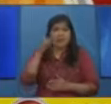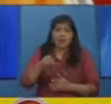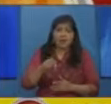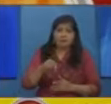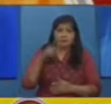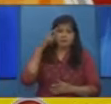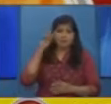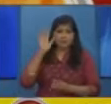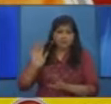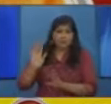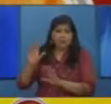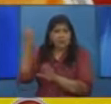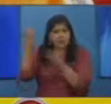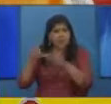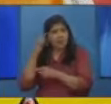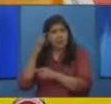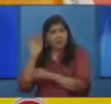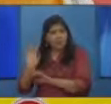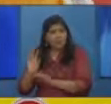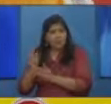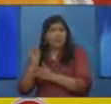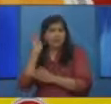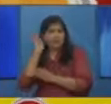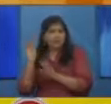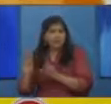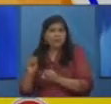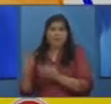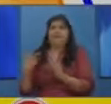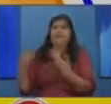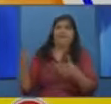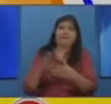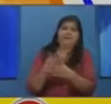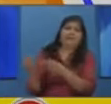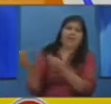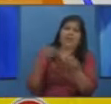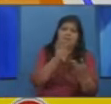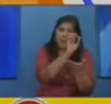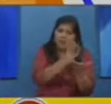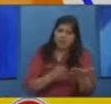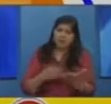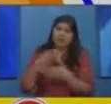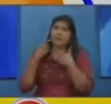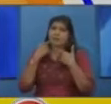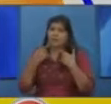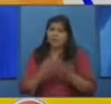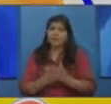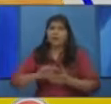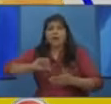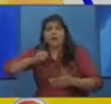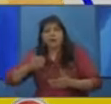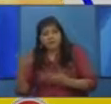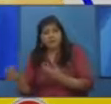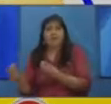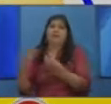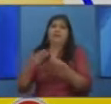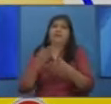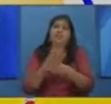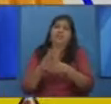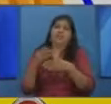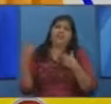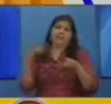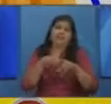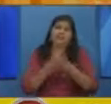लोगों को जानते हो तो उनके बारे में बात कीजिए, लिखिए और उनकी सफलताओं को शेयर कीजिए। आने